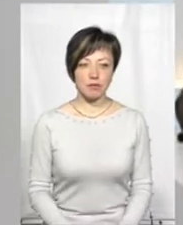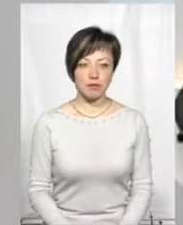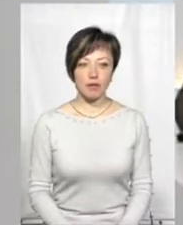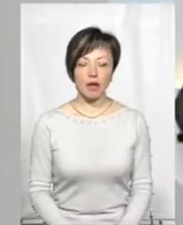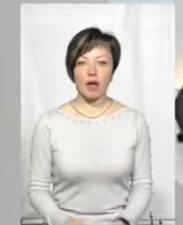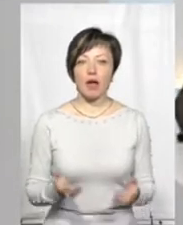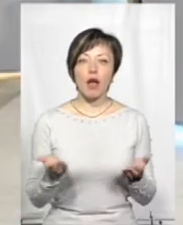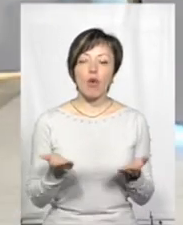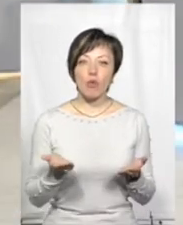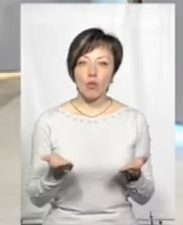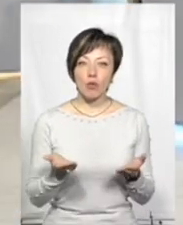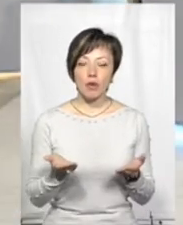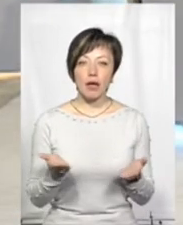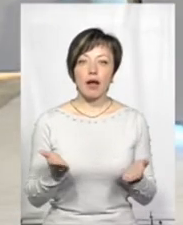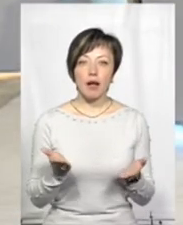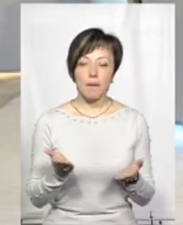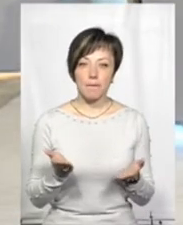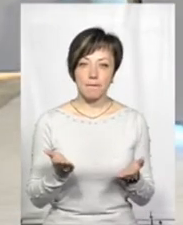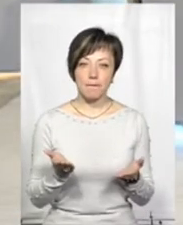А яким